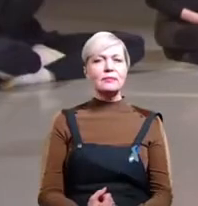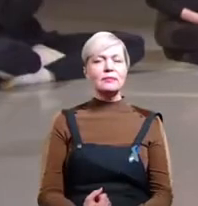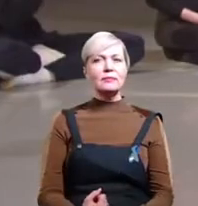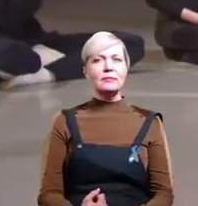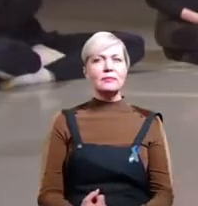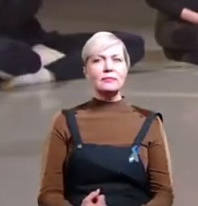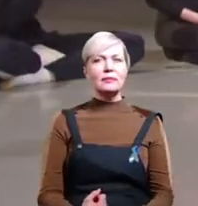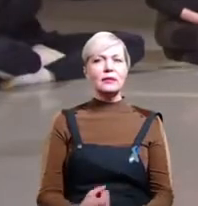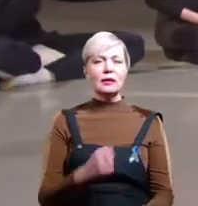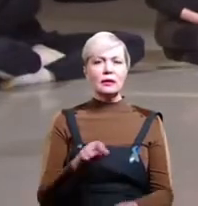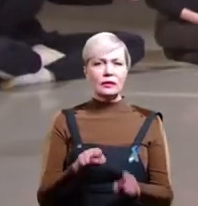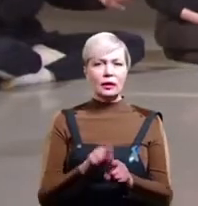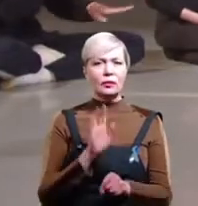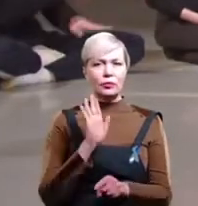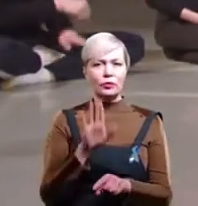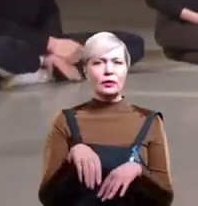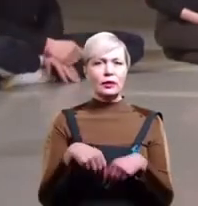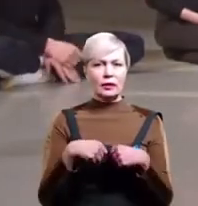хорошо.